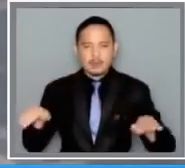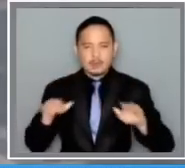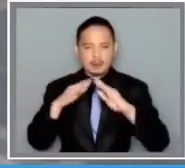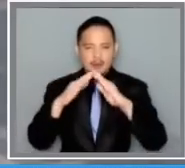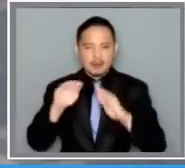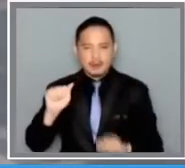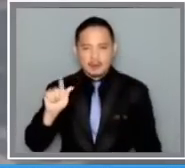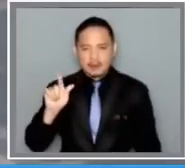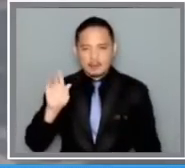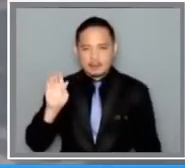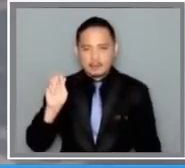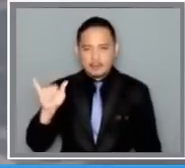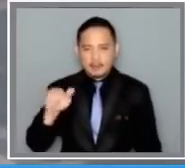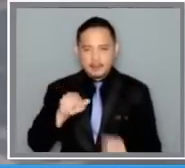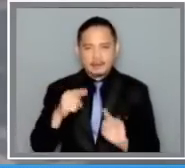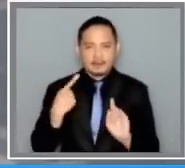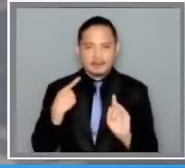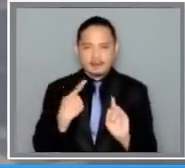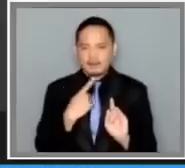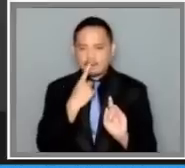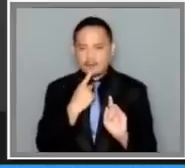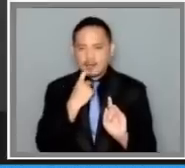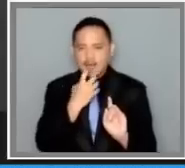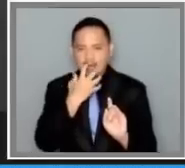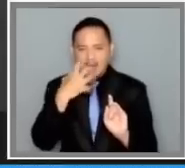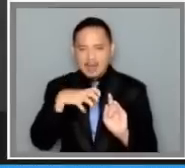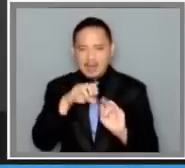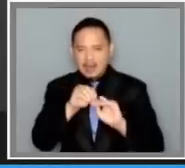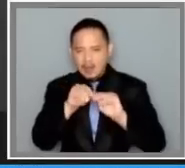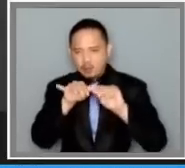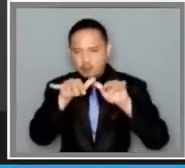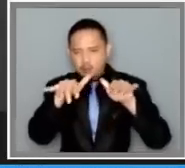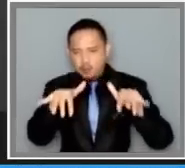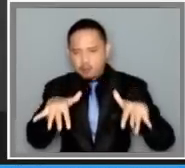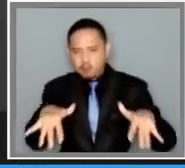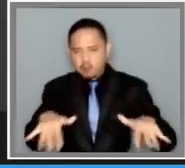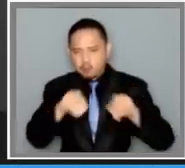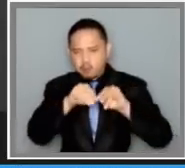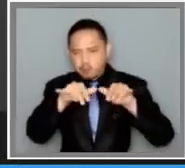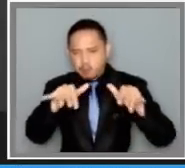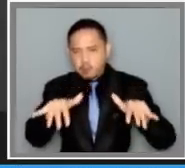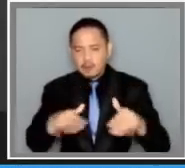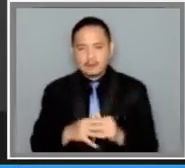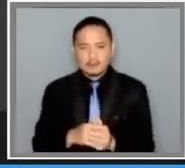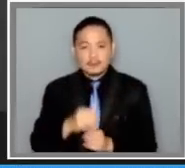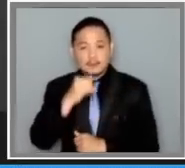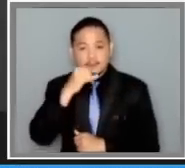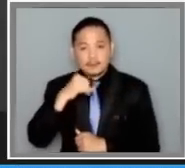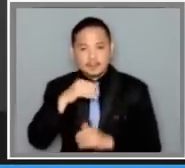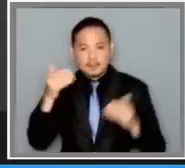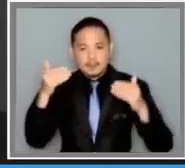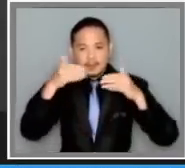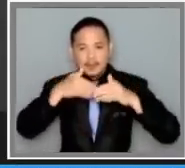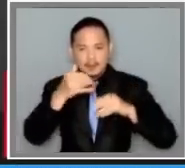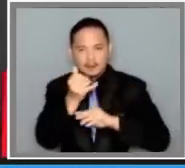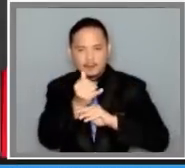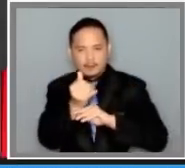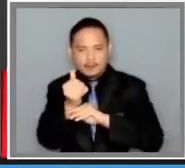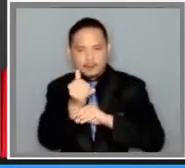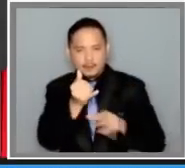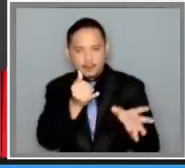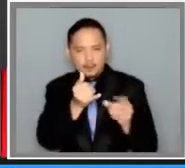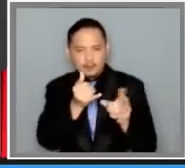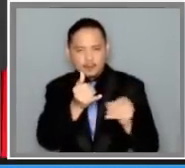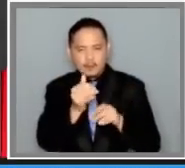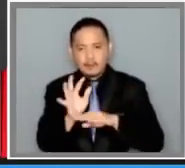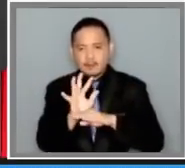pagluwa nito ng lava. Bandang 8:49 kagabi, nakuhanan sa IP camera ng FEVOX sa Mayon Volcano Observatory ang